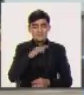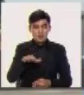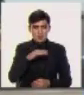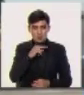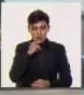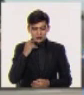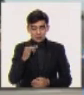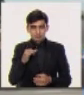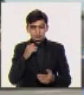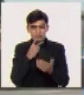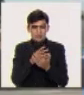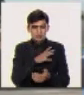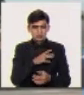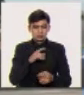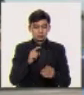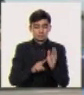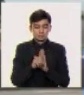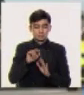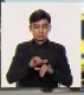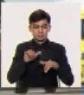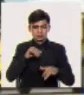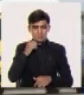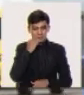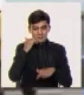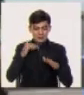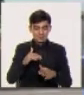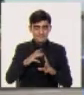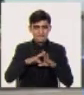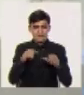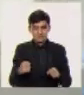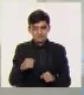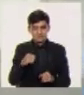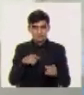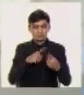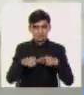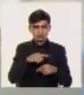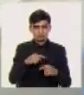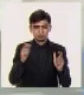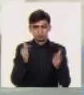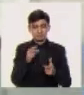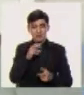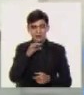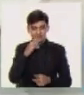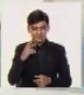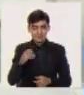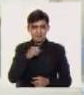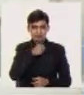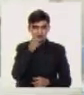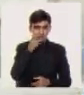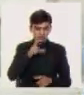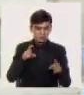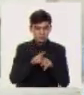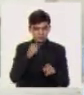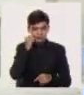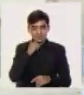Россия установила максимальный суточный прирост. Московские власти рассматривают возможность возвращения к карантинным мерам для пожилых людей,